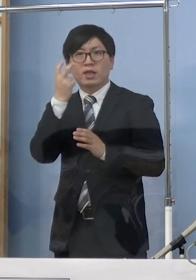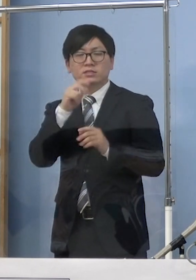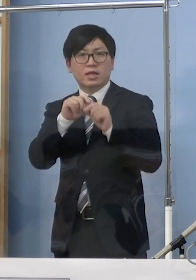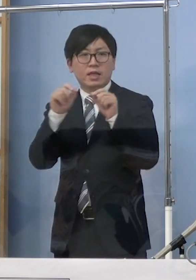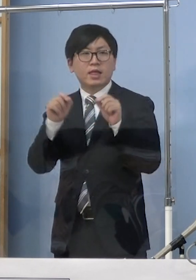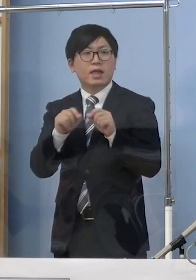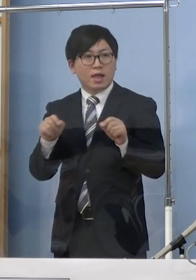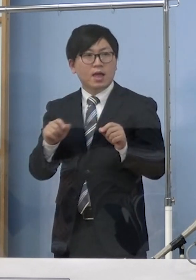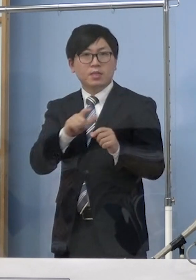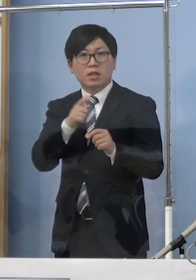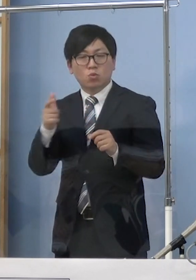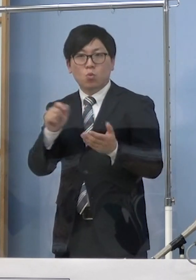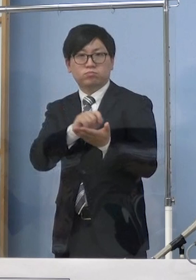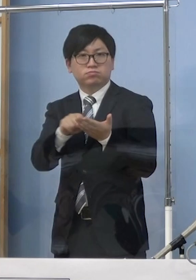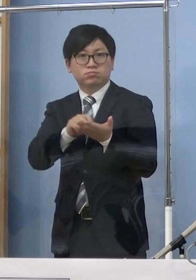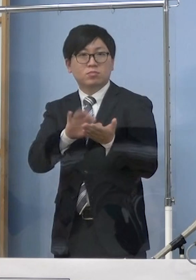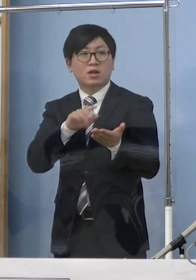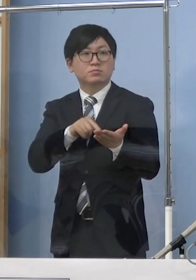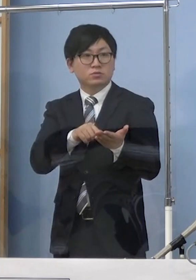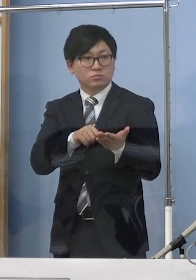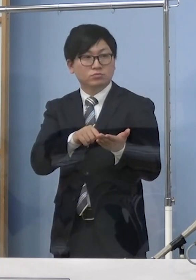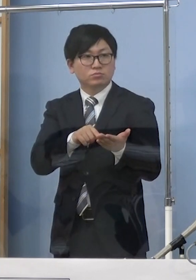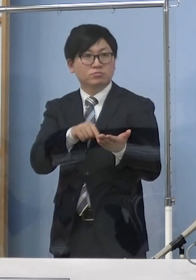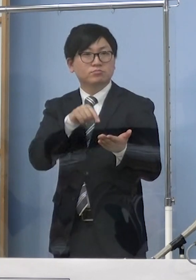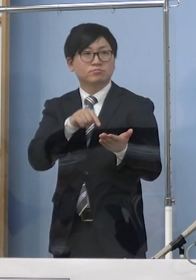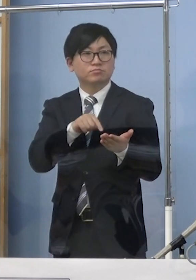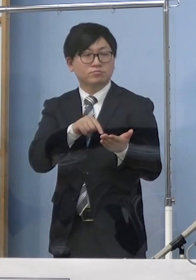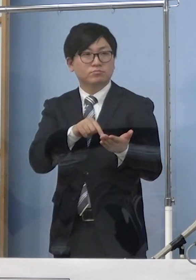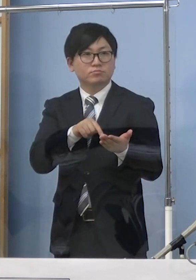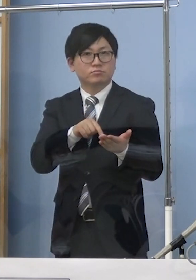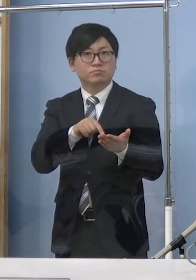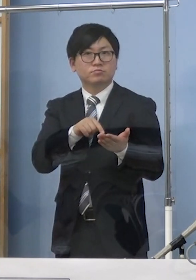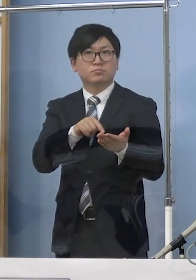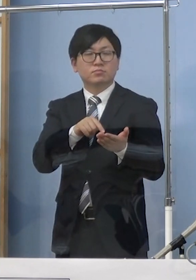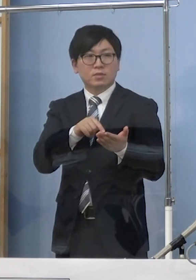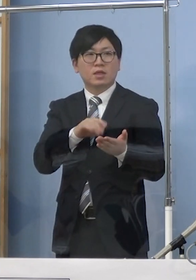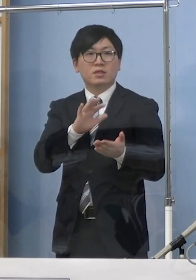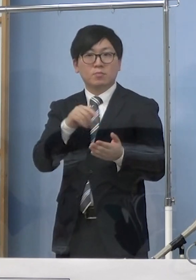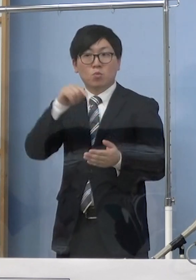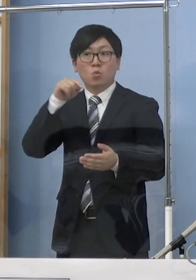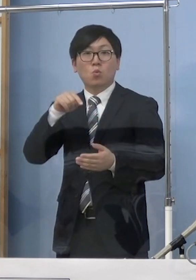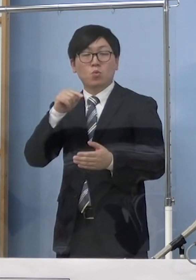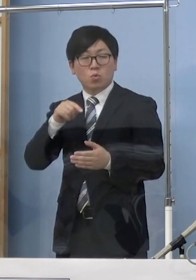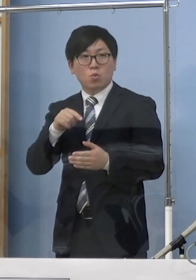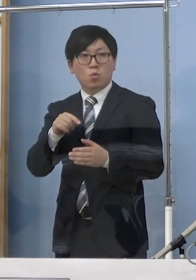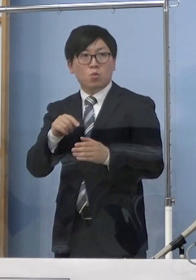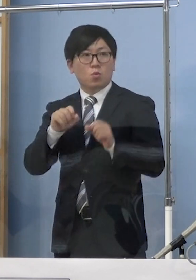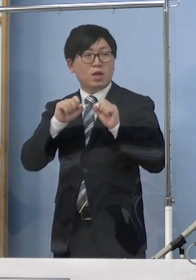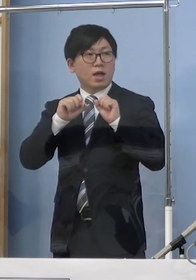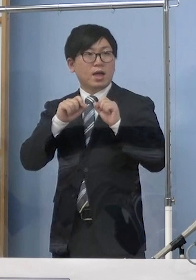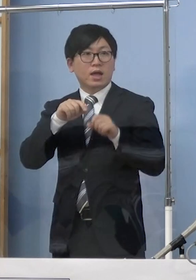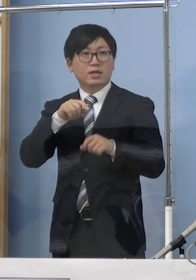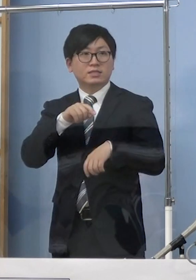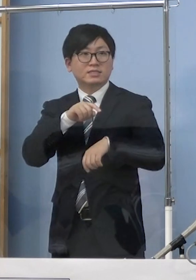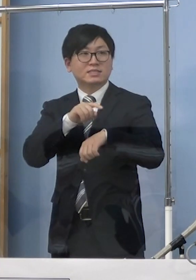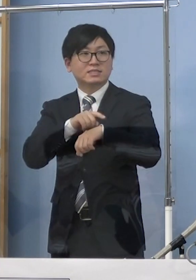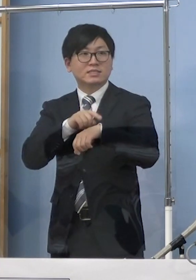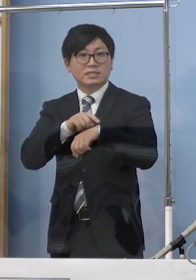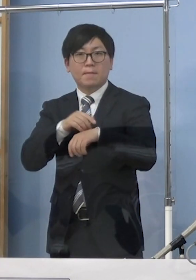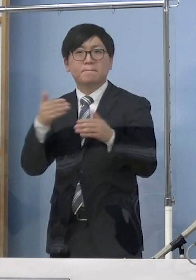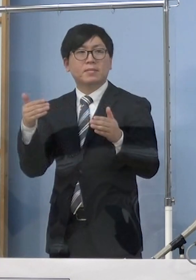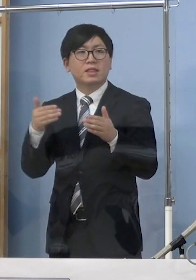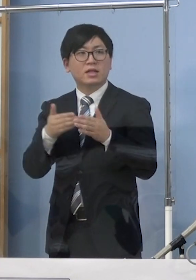載させていただいておりますが、この記者会見までに新たに判明したものが2例ありますので、その、